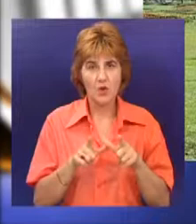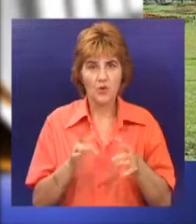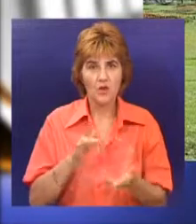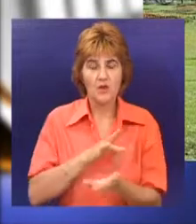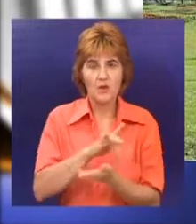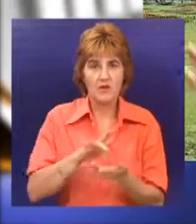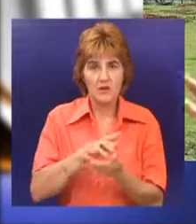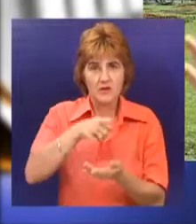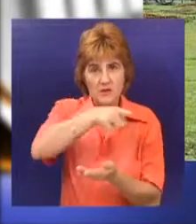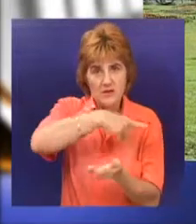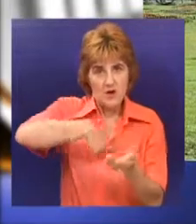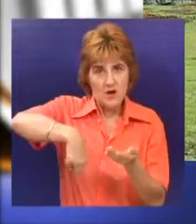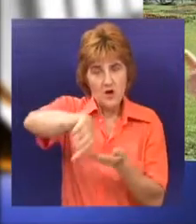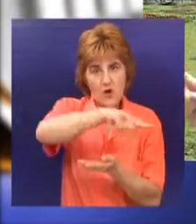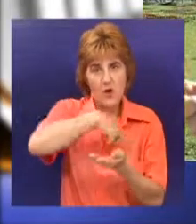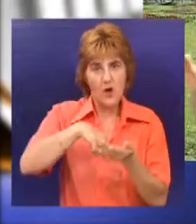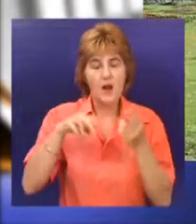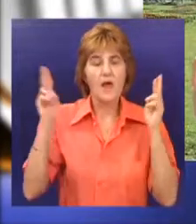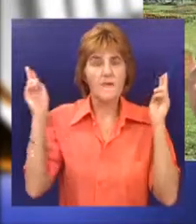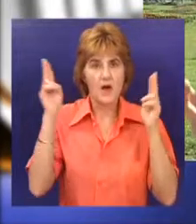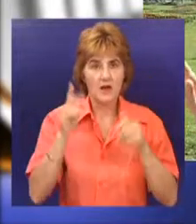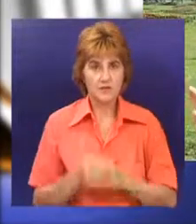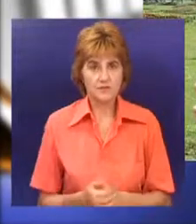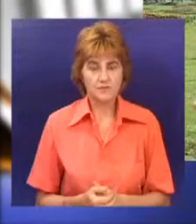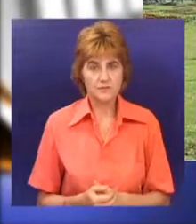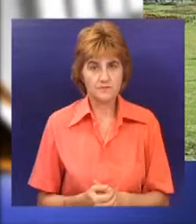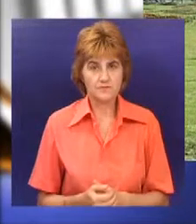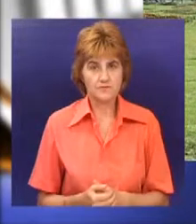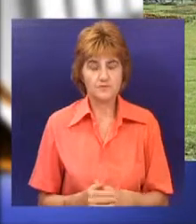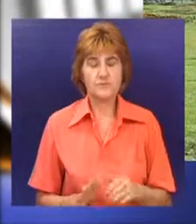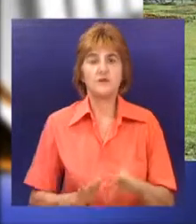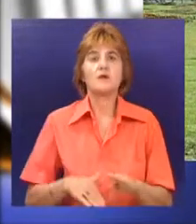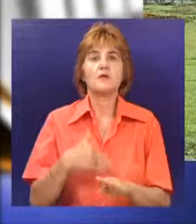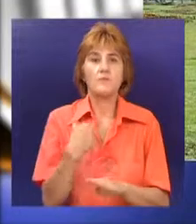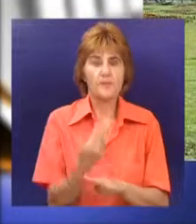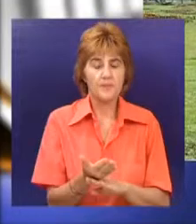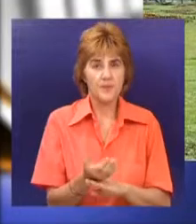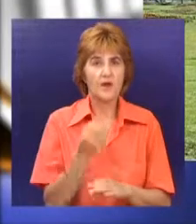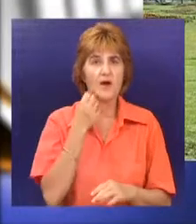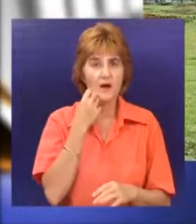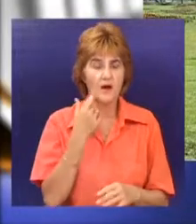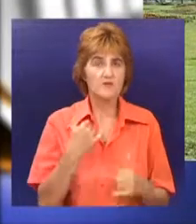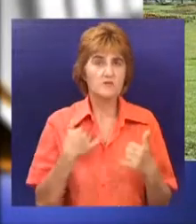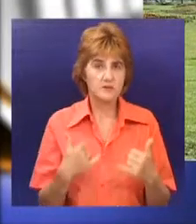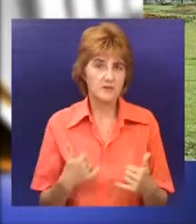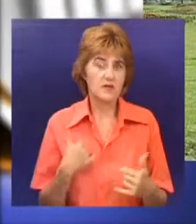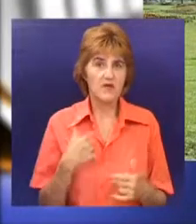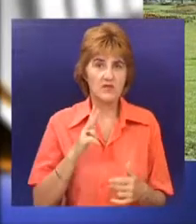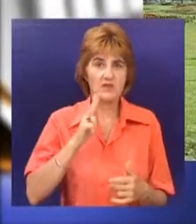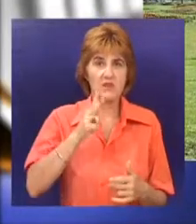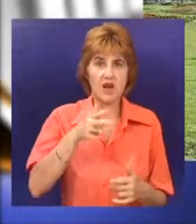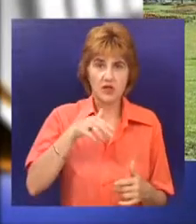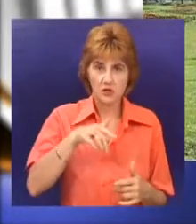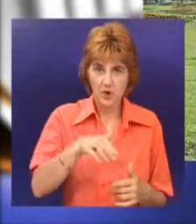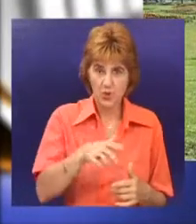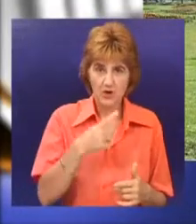iz okoline Paličkog jezera. I tek onda, kažem sada, treći